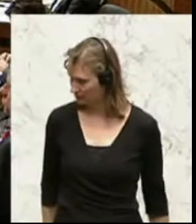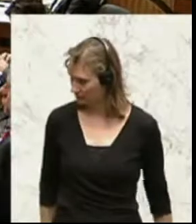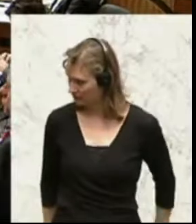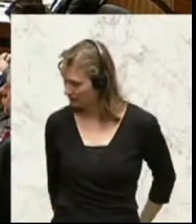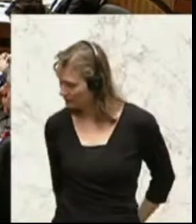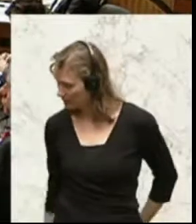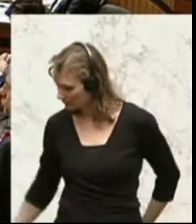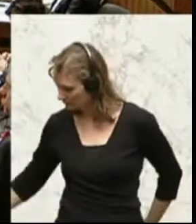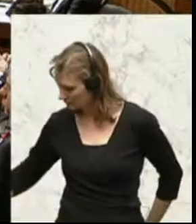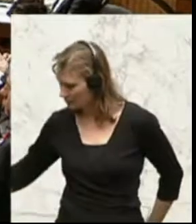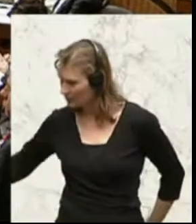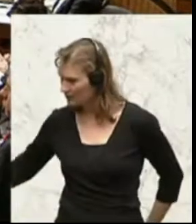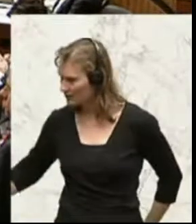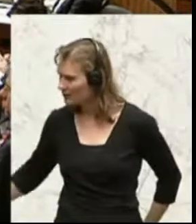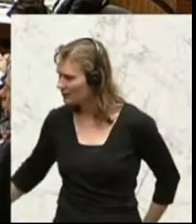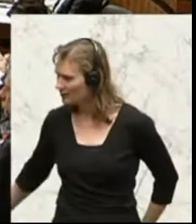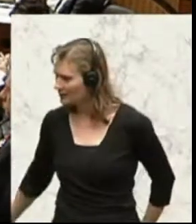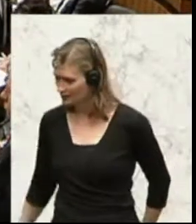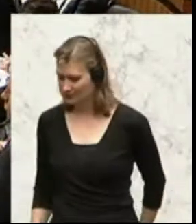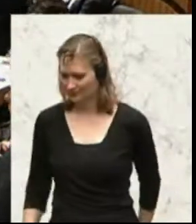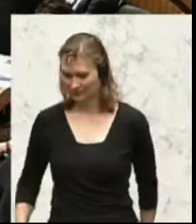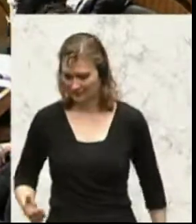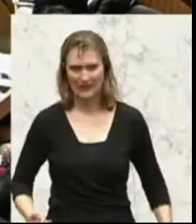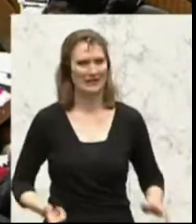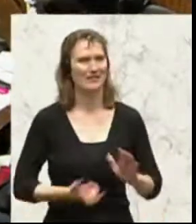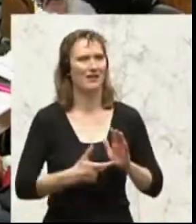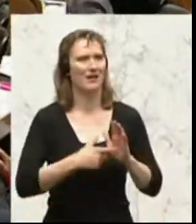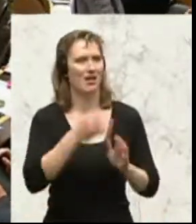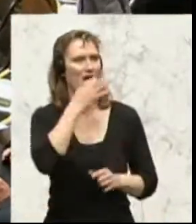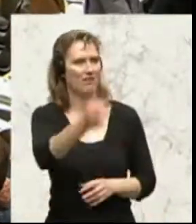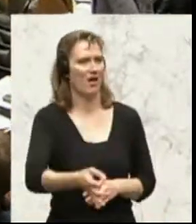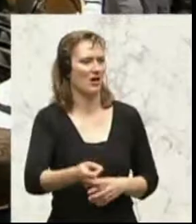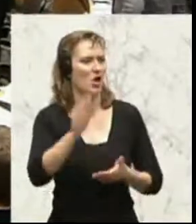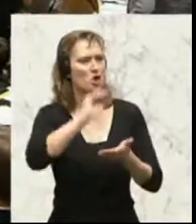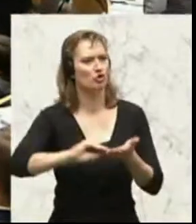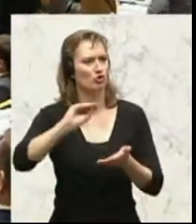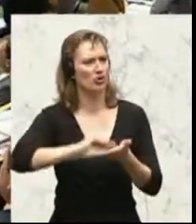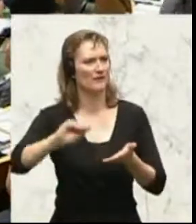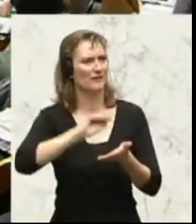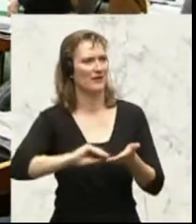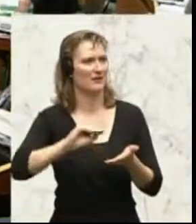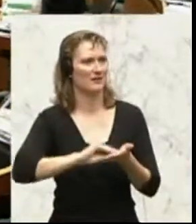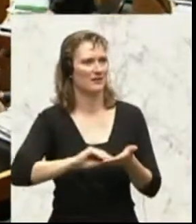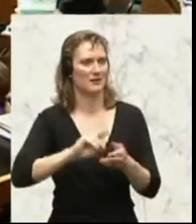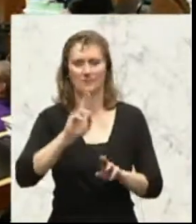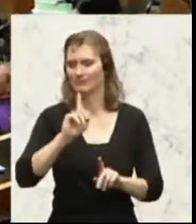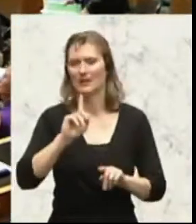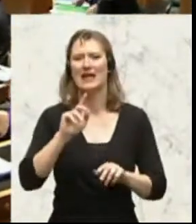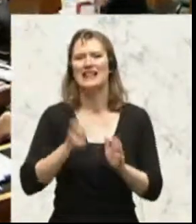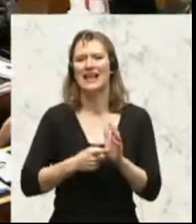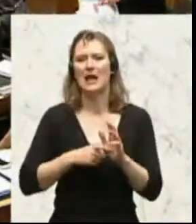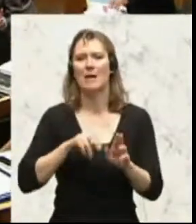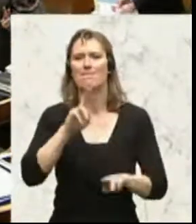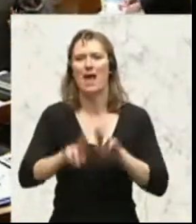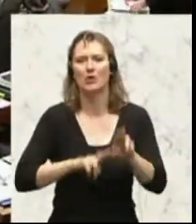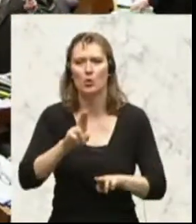einer dringlichen Anfrage des Team Stronach. Vermögen sichere Österreichs Wirtschaftsstandort. Daher gibt es vom Team Stronach ein klares Nein